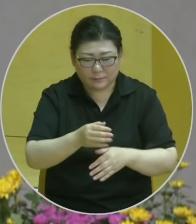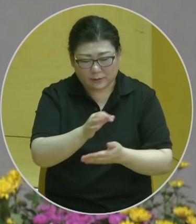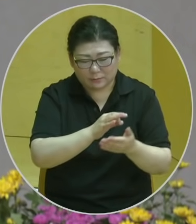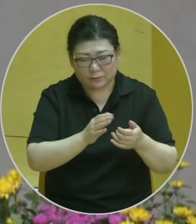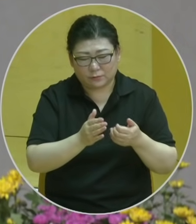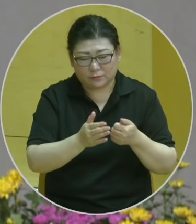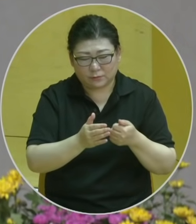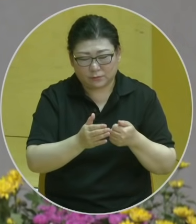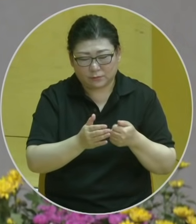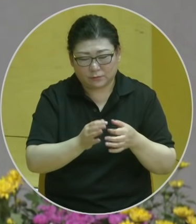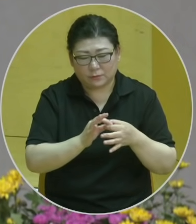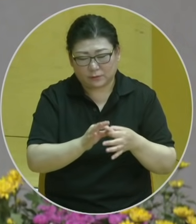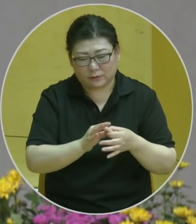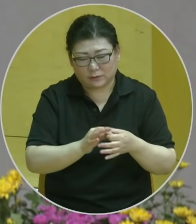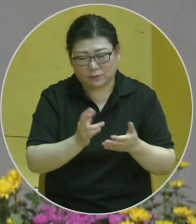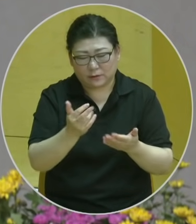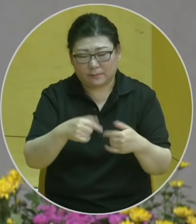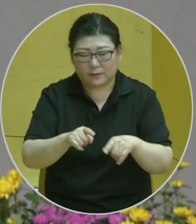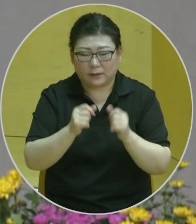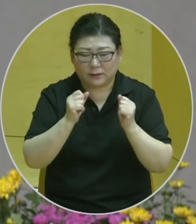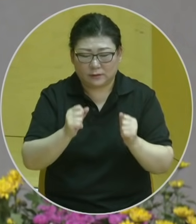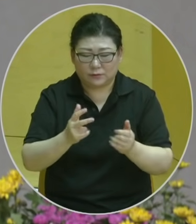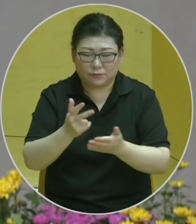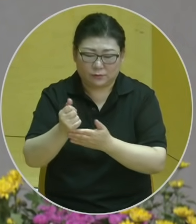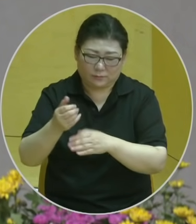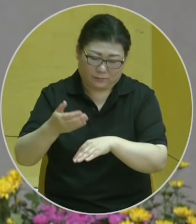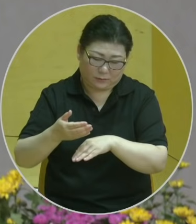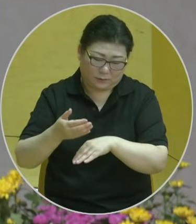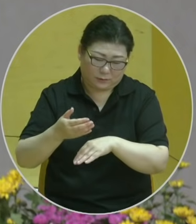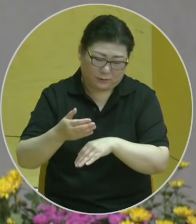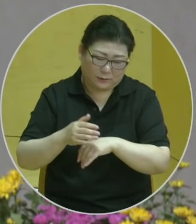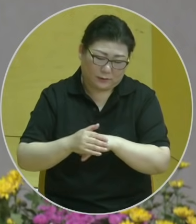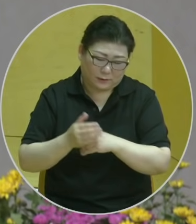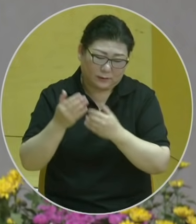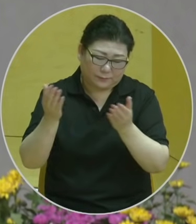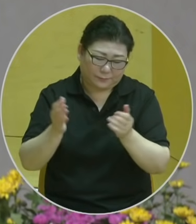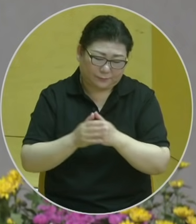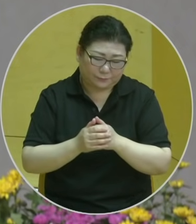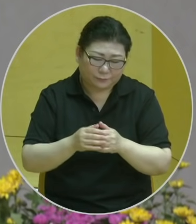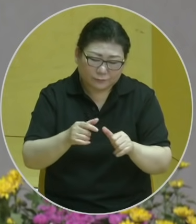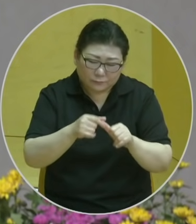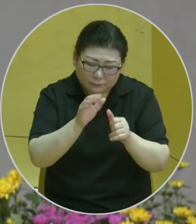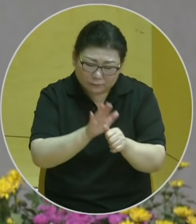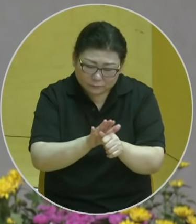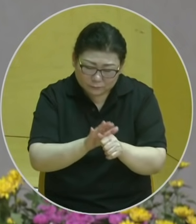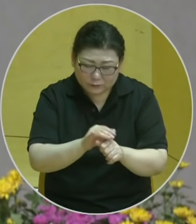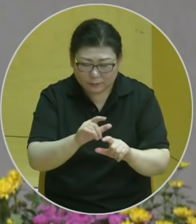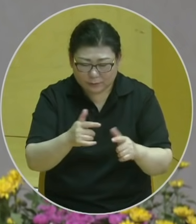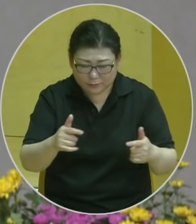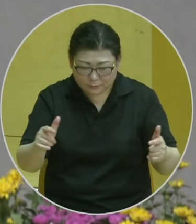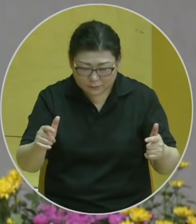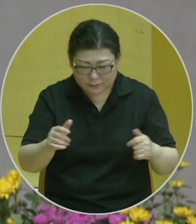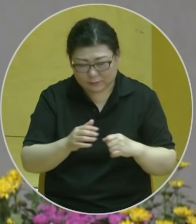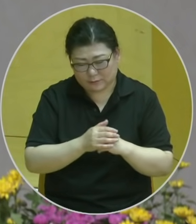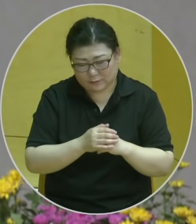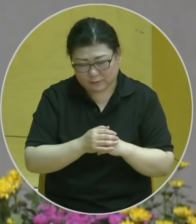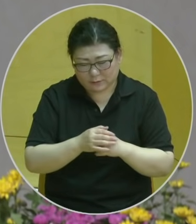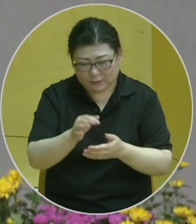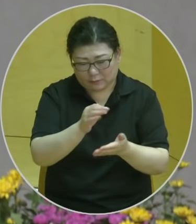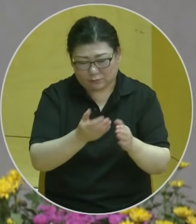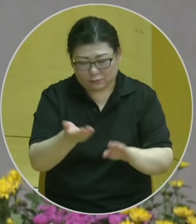주님을 고백합니다. 하나님 주일헌금과 더불어서 구제헌금과 모든 하나님 예물 위에 하나님께서